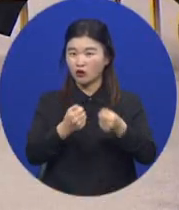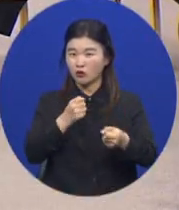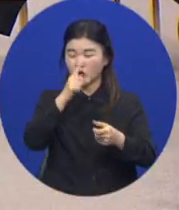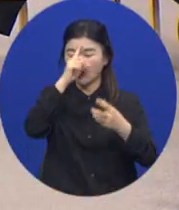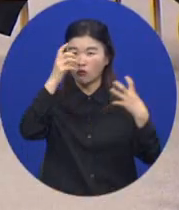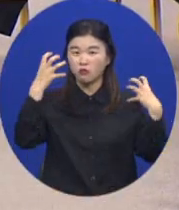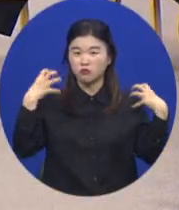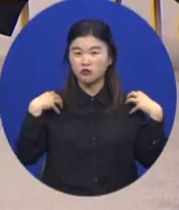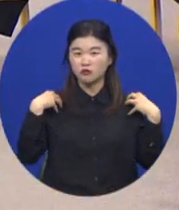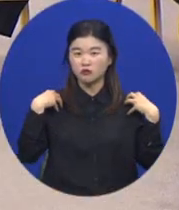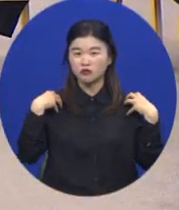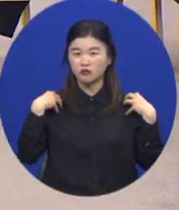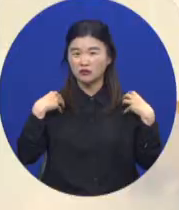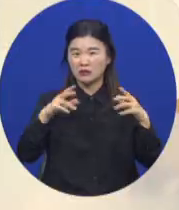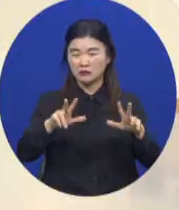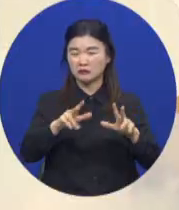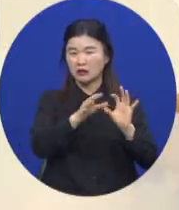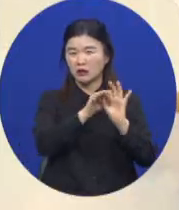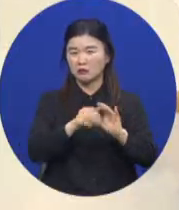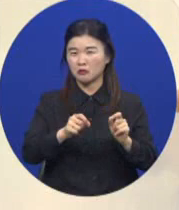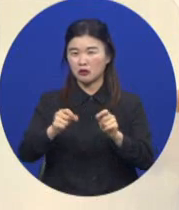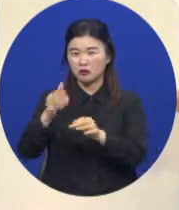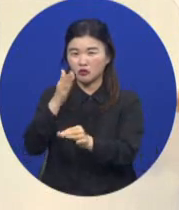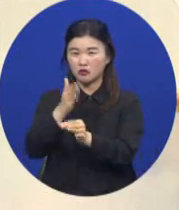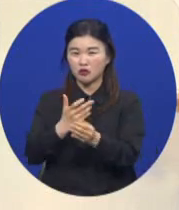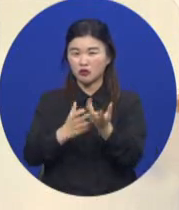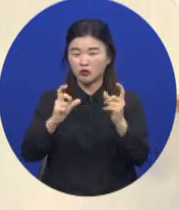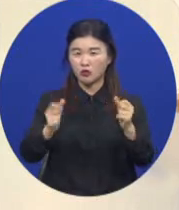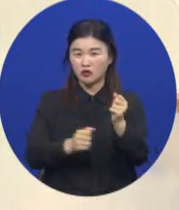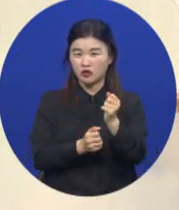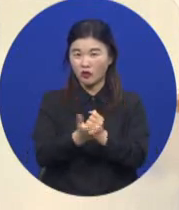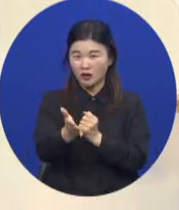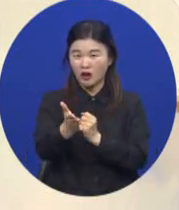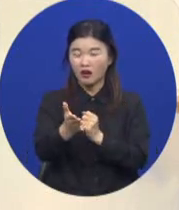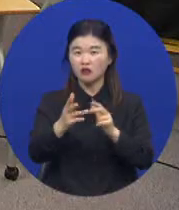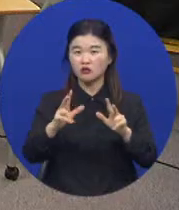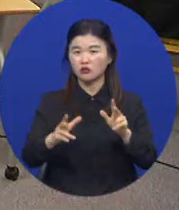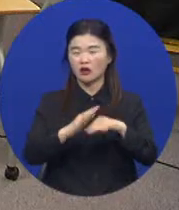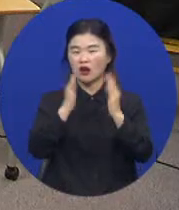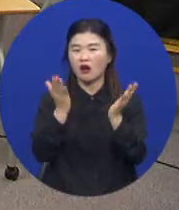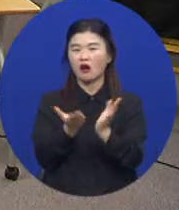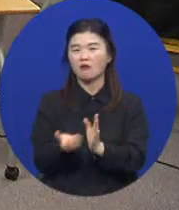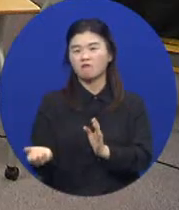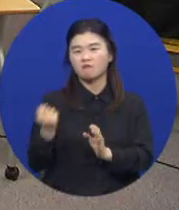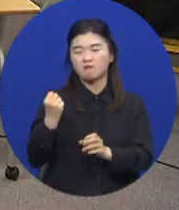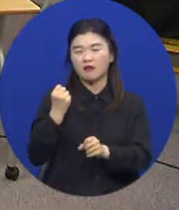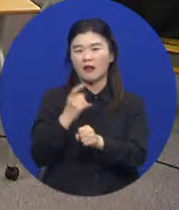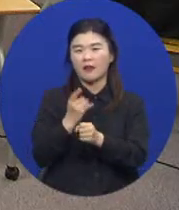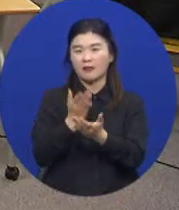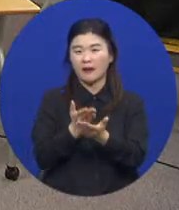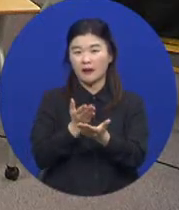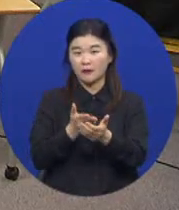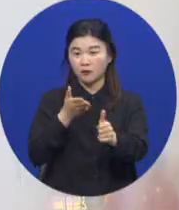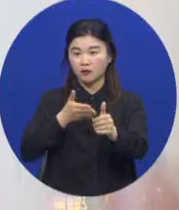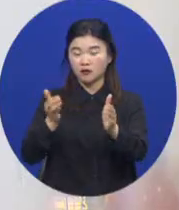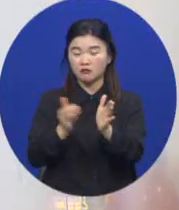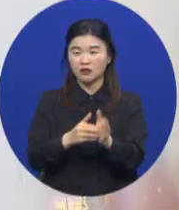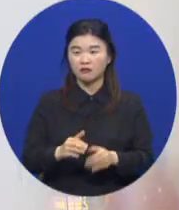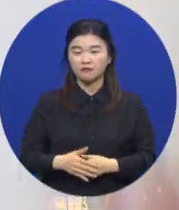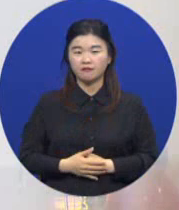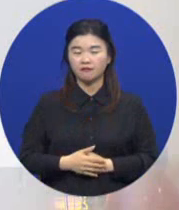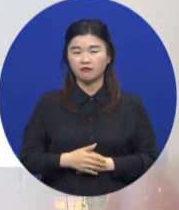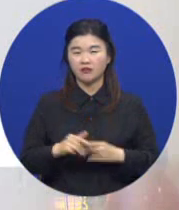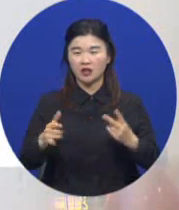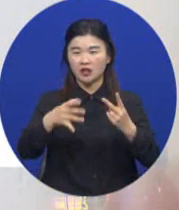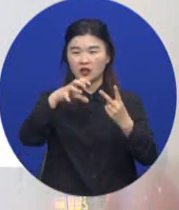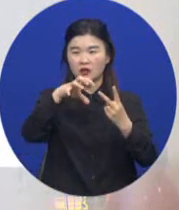정부가 차일피일 미루고 있다며 제주도의 역량을 총동원해달라고 요구했습니다. 제주